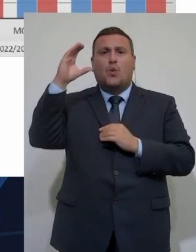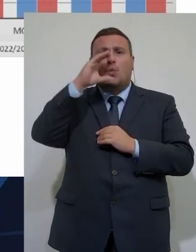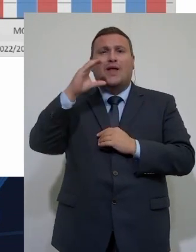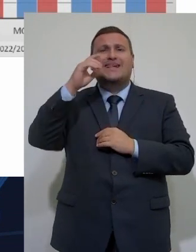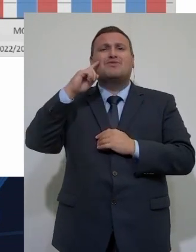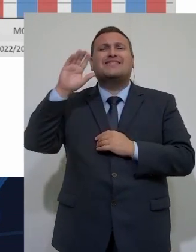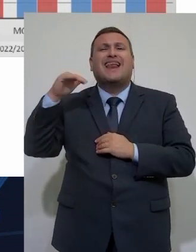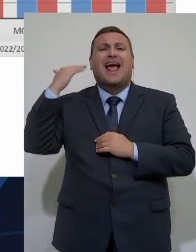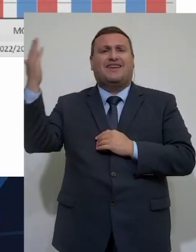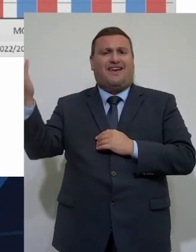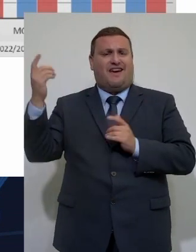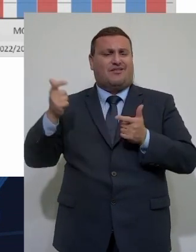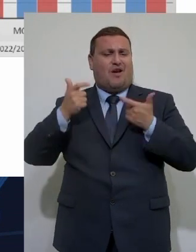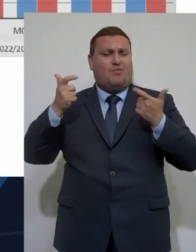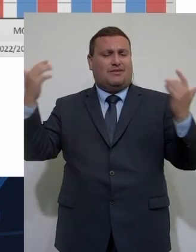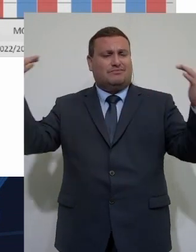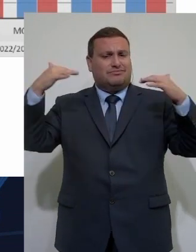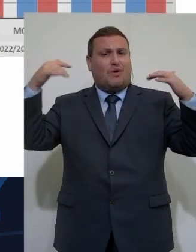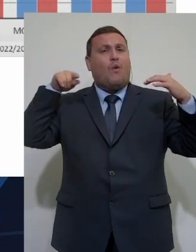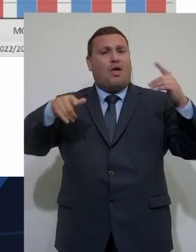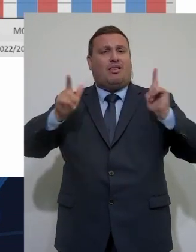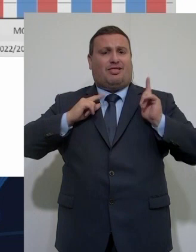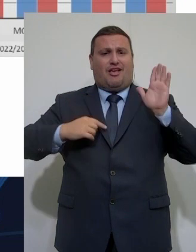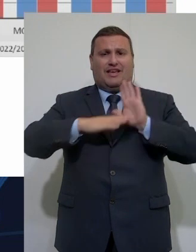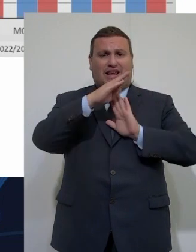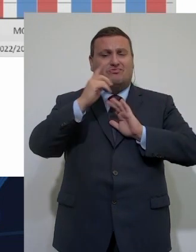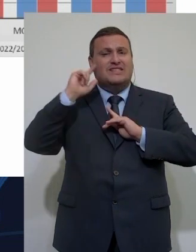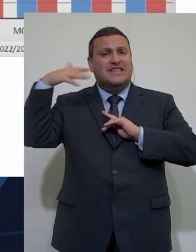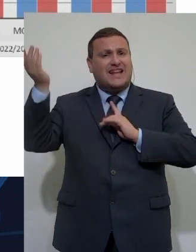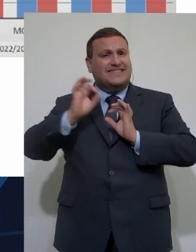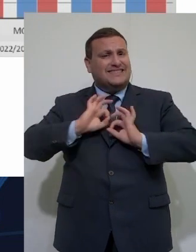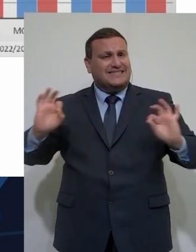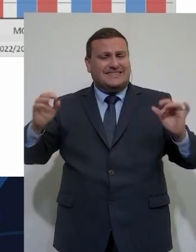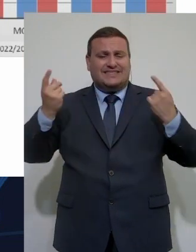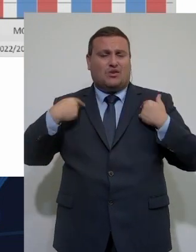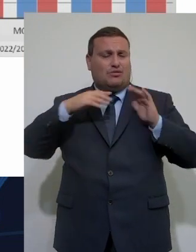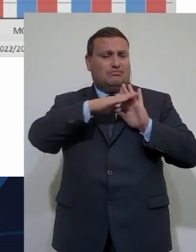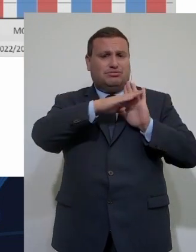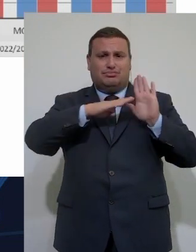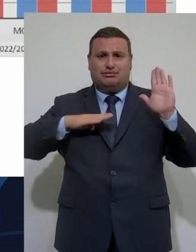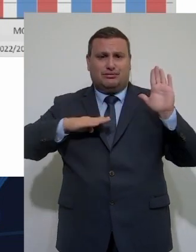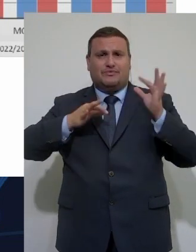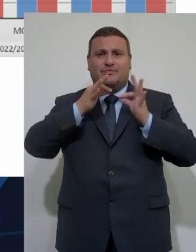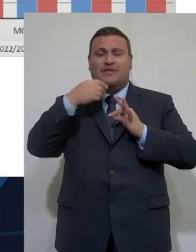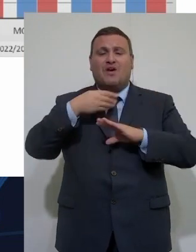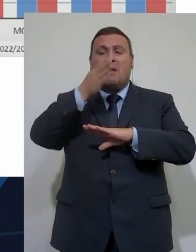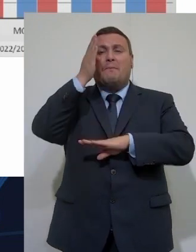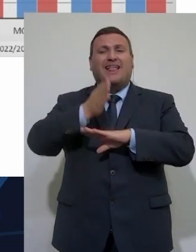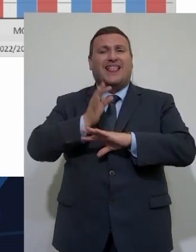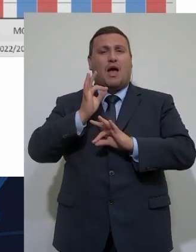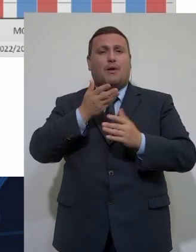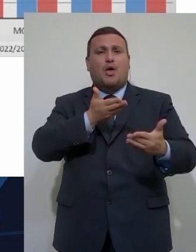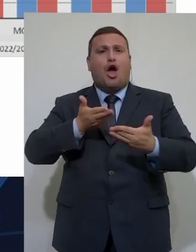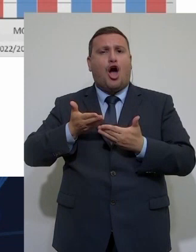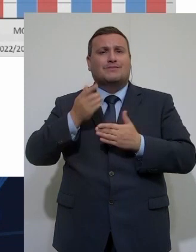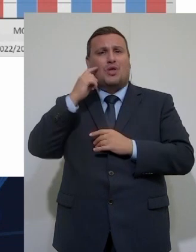straniero. Questo per noi è un elemento fondamentale. Il turista straniero rappresenta oltre la metà dei nostri ospiti ed è in forte